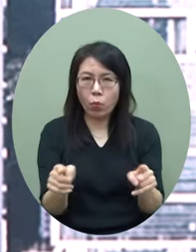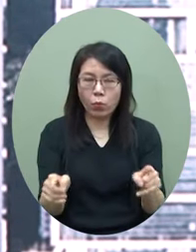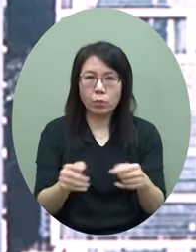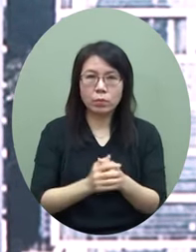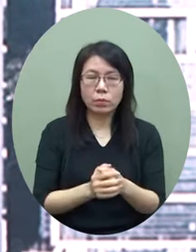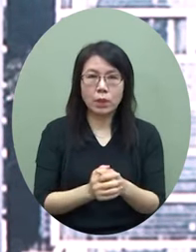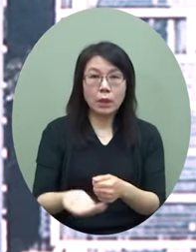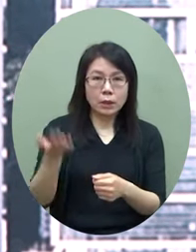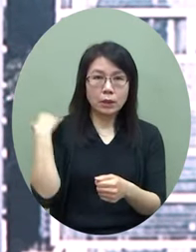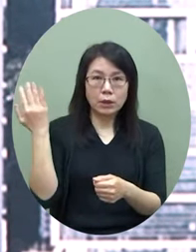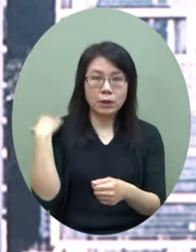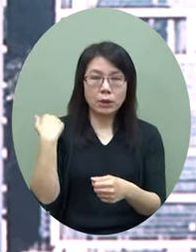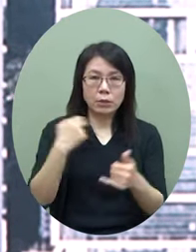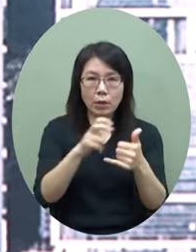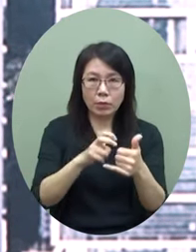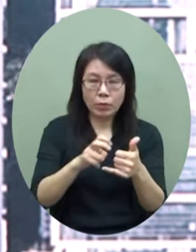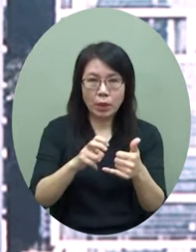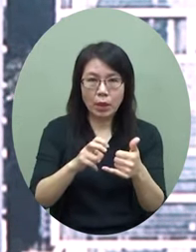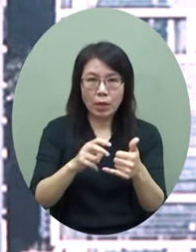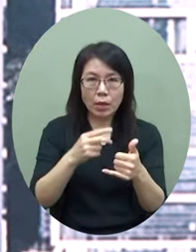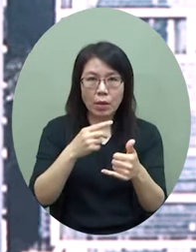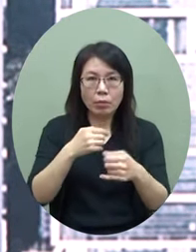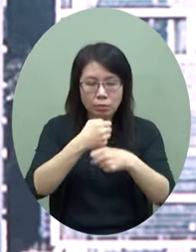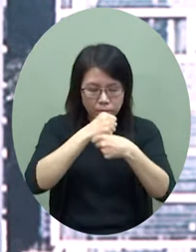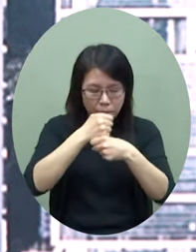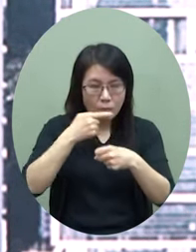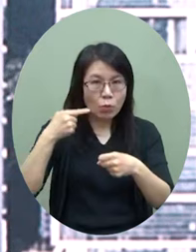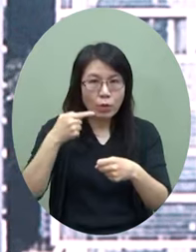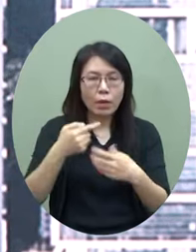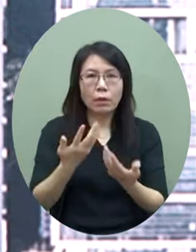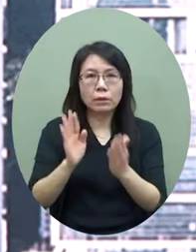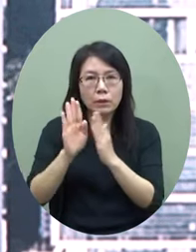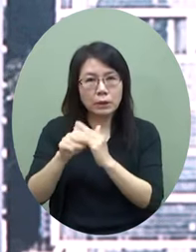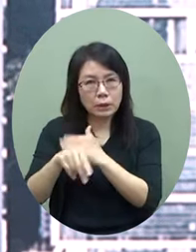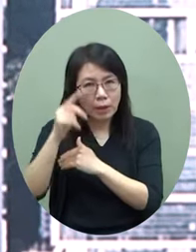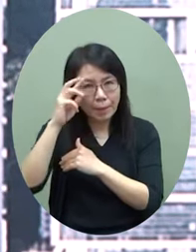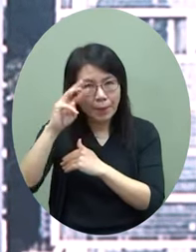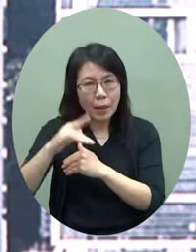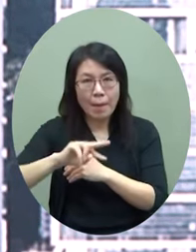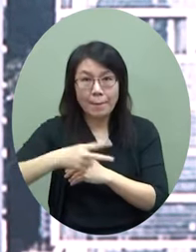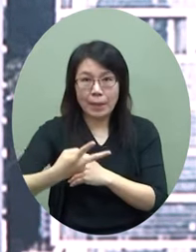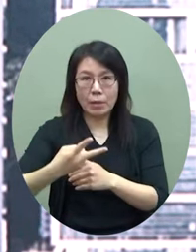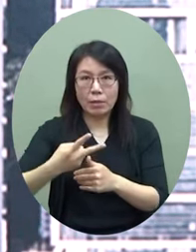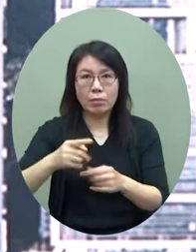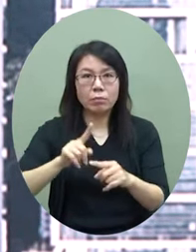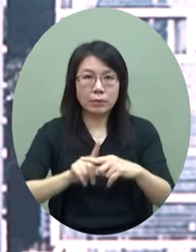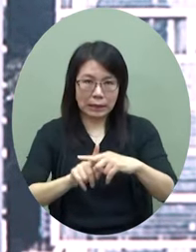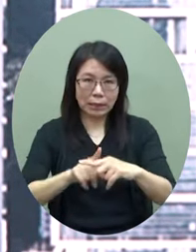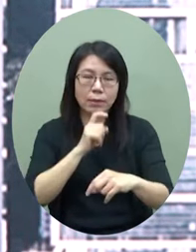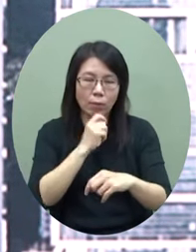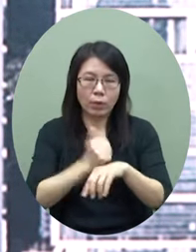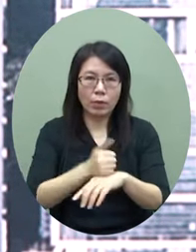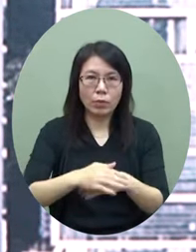在早前檢測了陰性不是等於往後過了幾天它不會轉為陽性當然也是